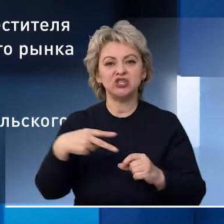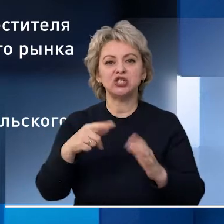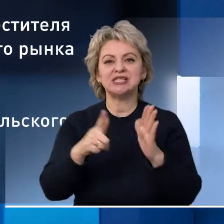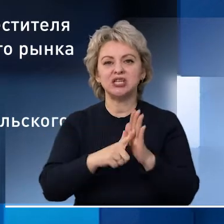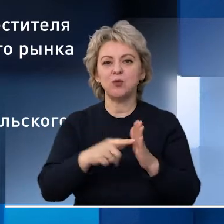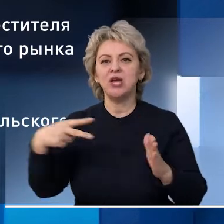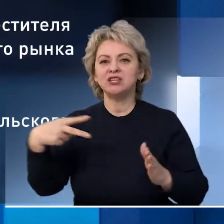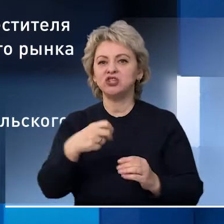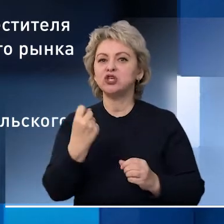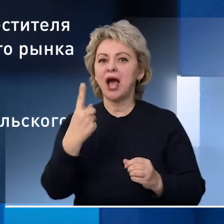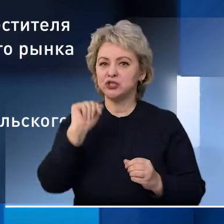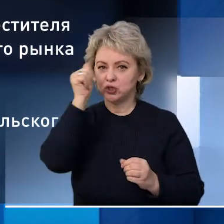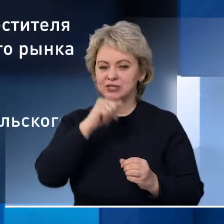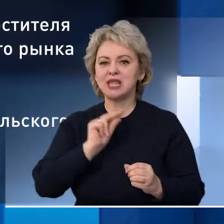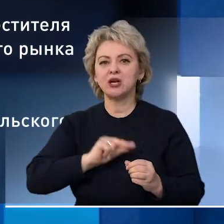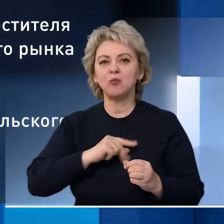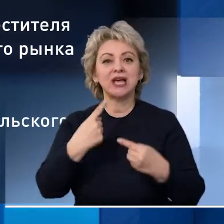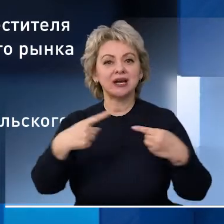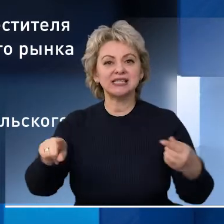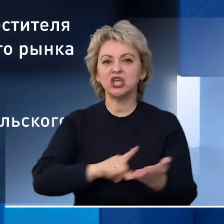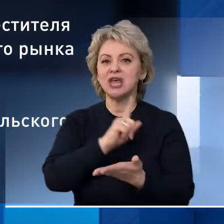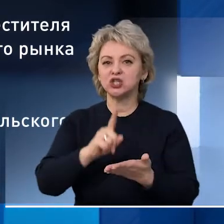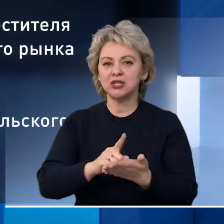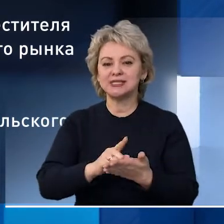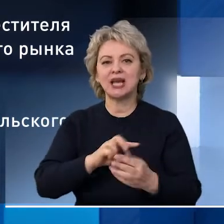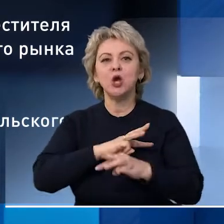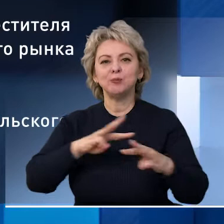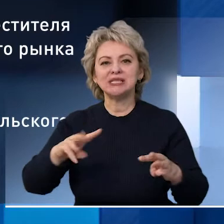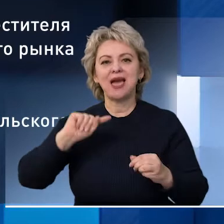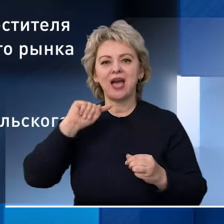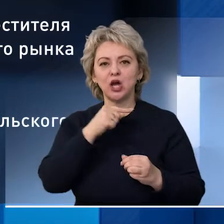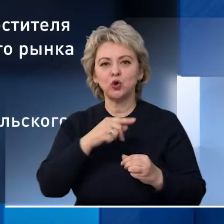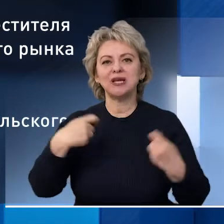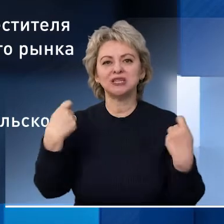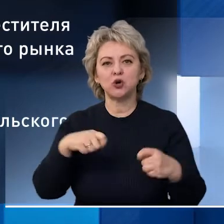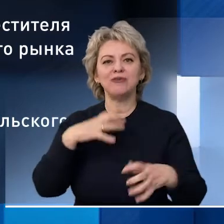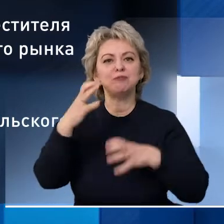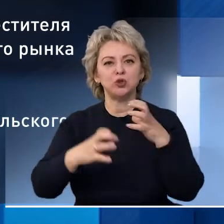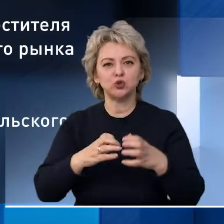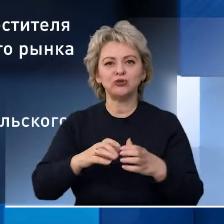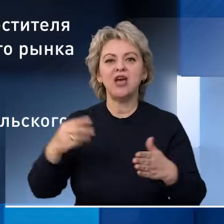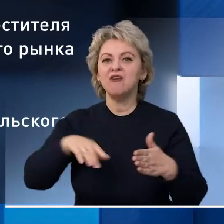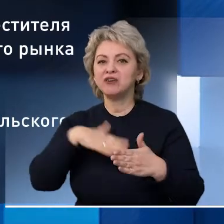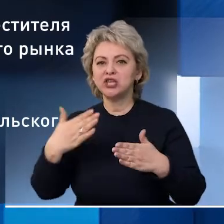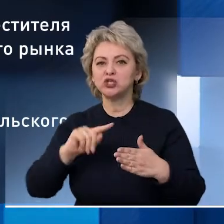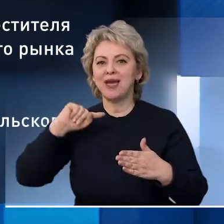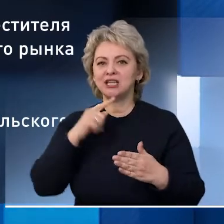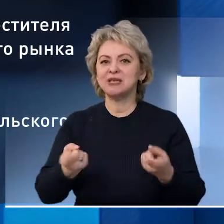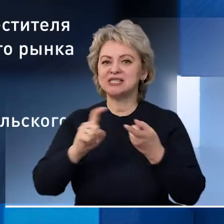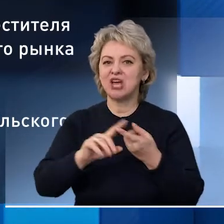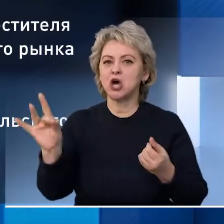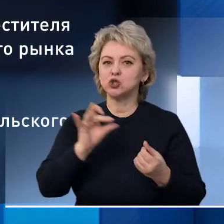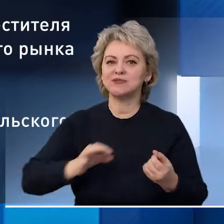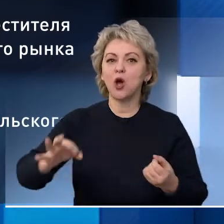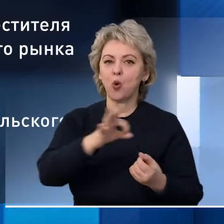С 2007 по 2011 работала на различных должностях в Министерстве экономики, торговли, международных и